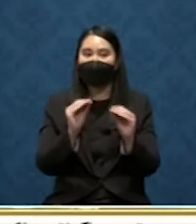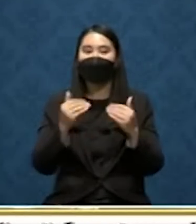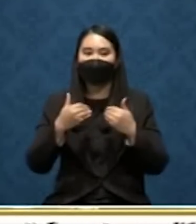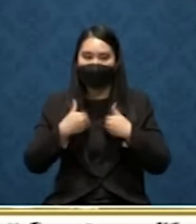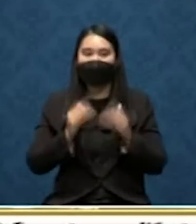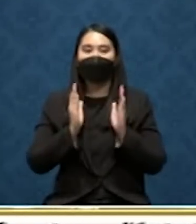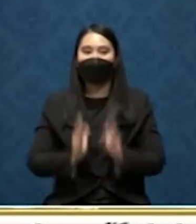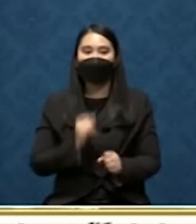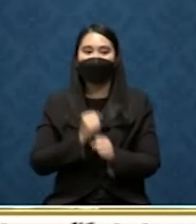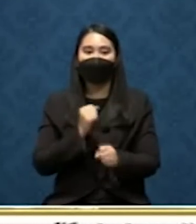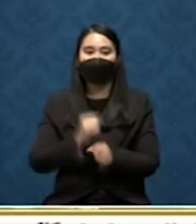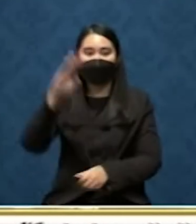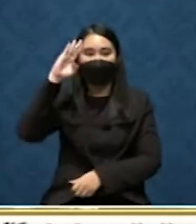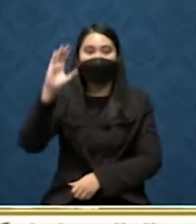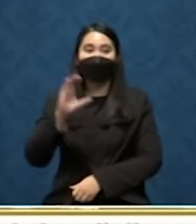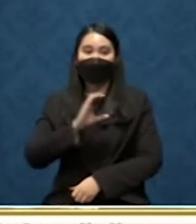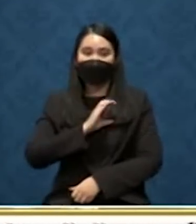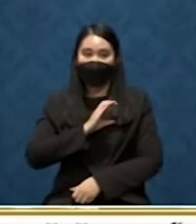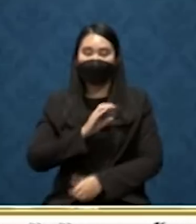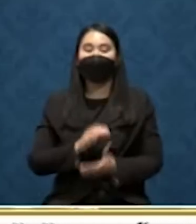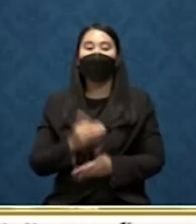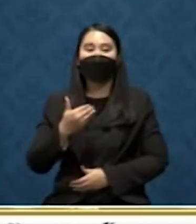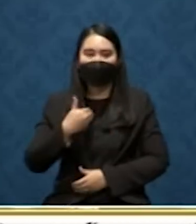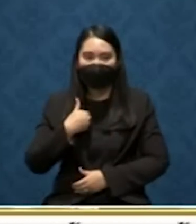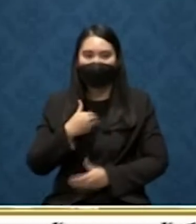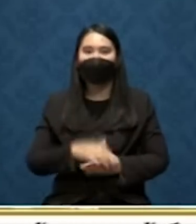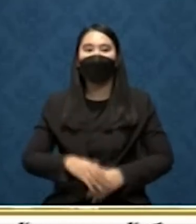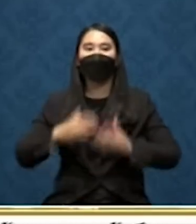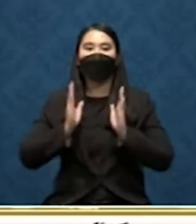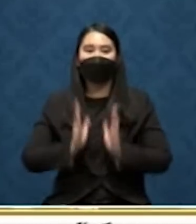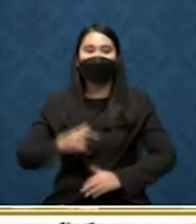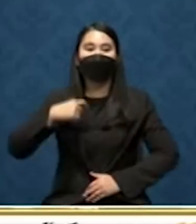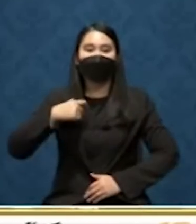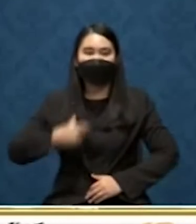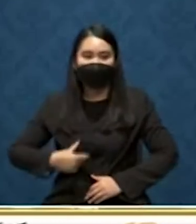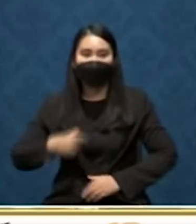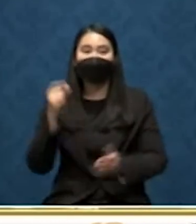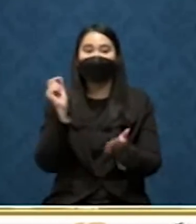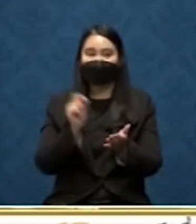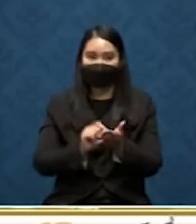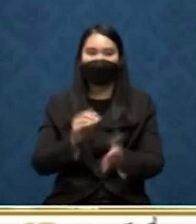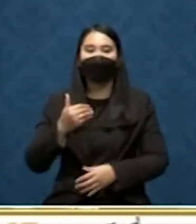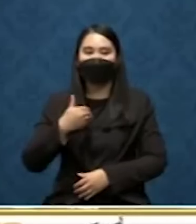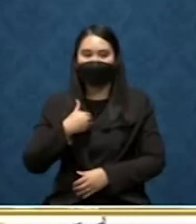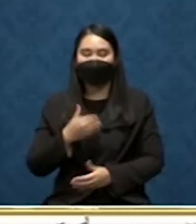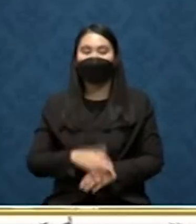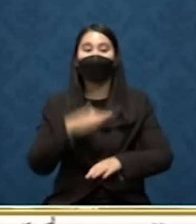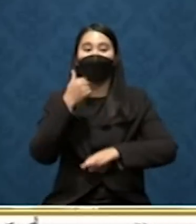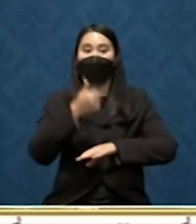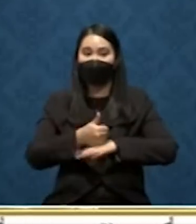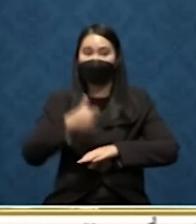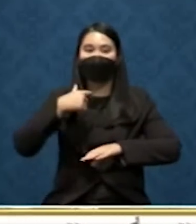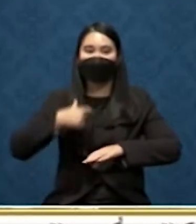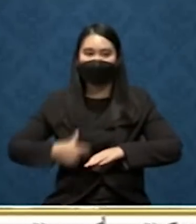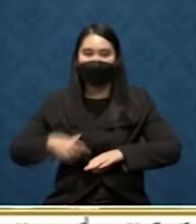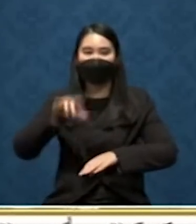มีเจ้าหน้าที่ตำรวจที่มาขอหมายจับมีผู้มภาคสาท่านที่เพ่งอนุมัตหมายจบให้มีอธิบดีสาร